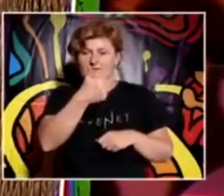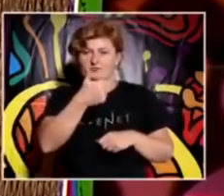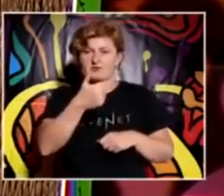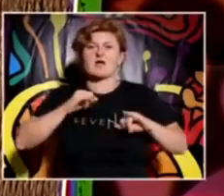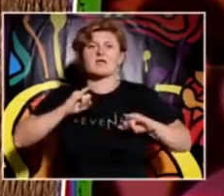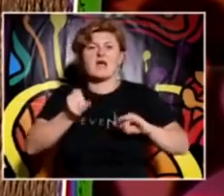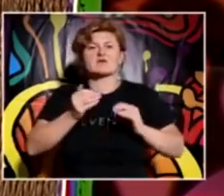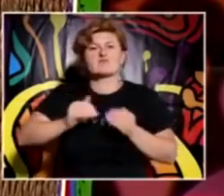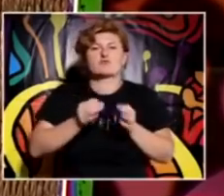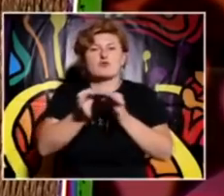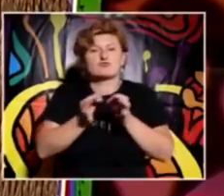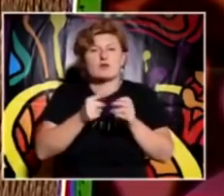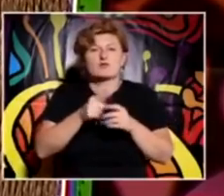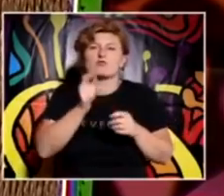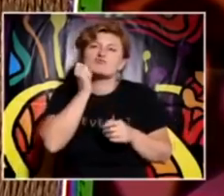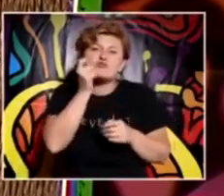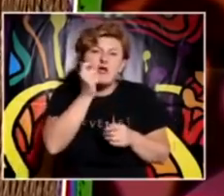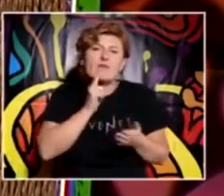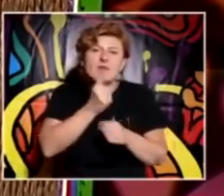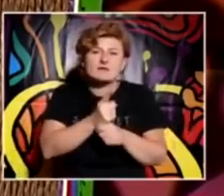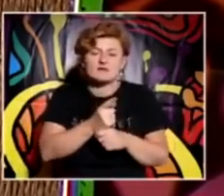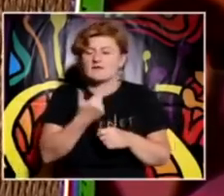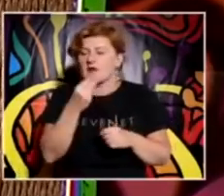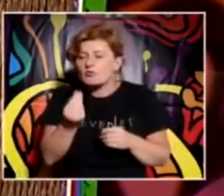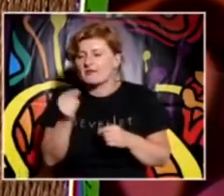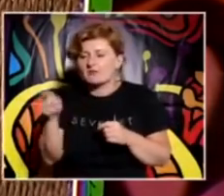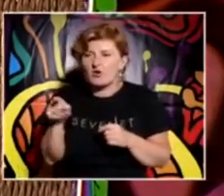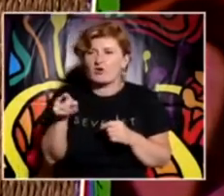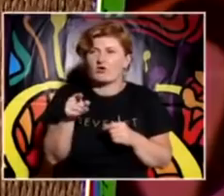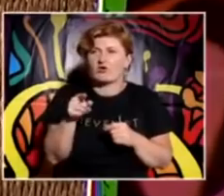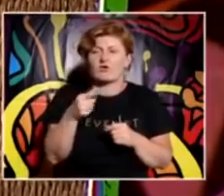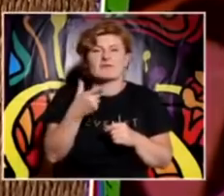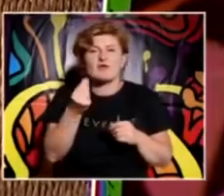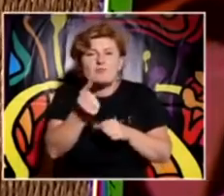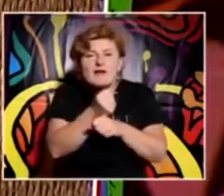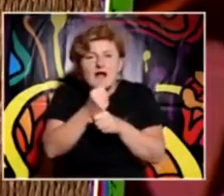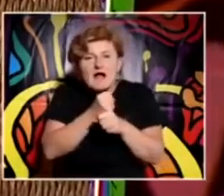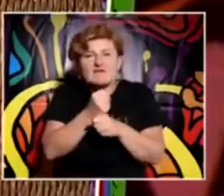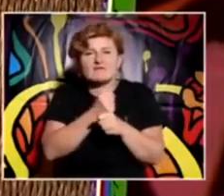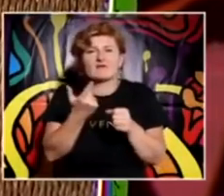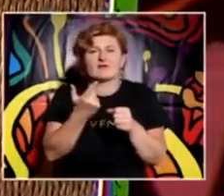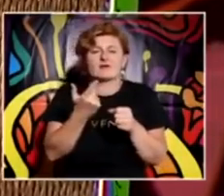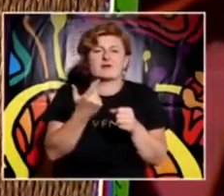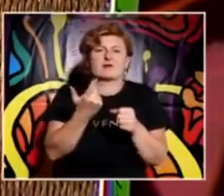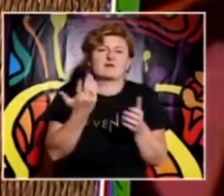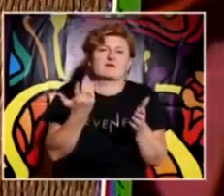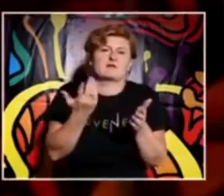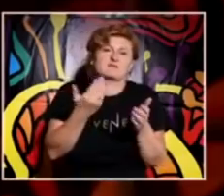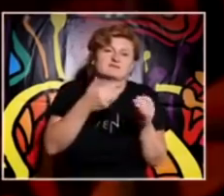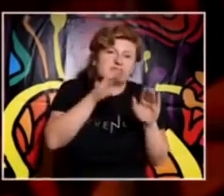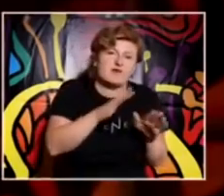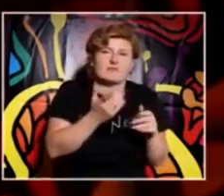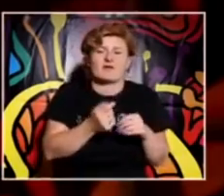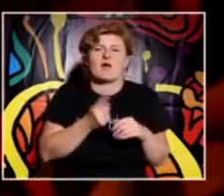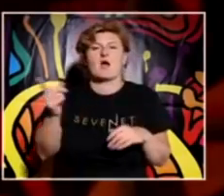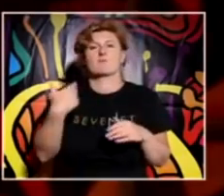sposób oszczędzać. Są naprawdę codzienne decyzje nie kupienia kawy w jakimś tam... No, ale sklepie. Ty